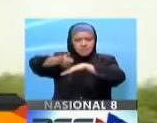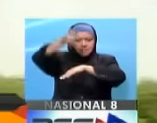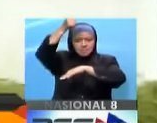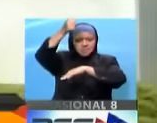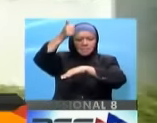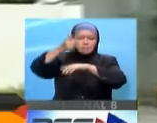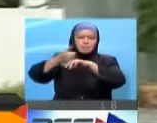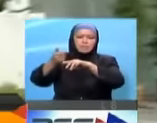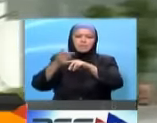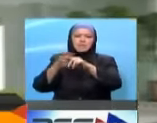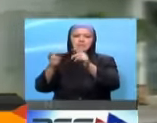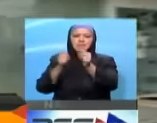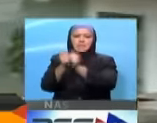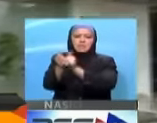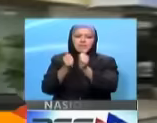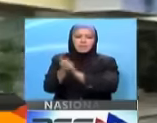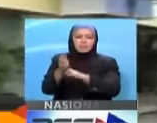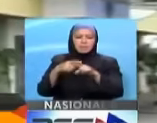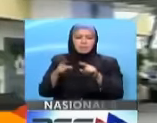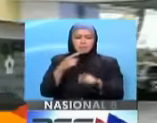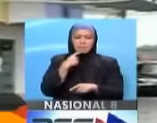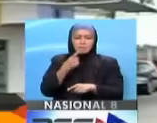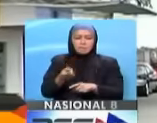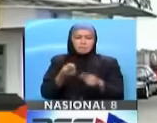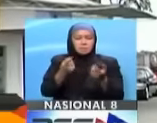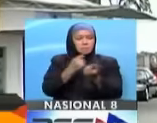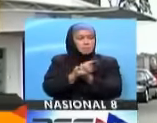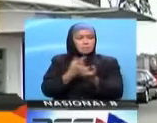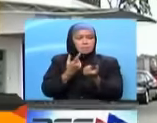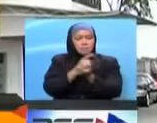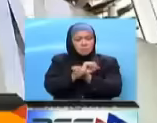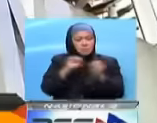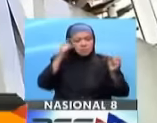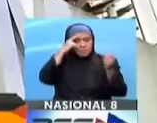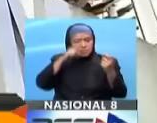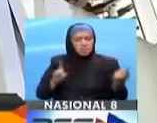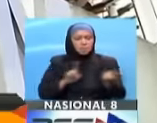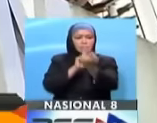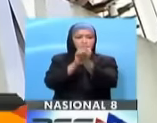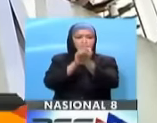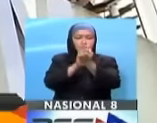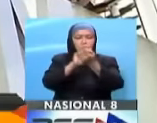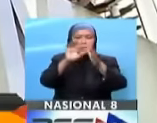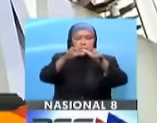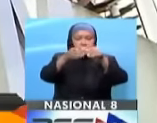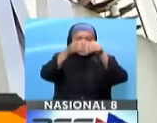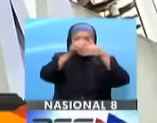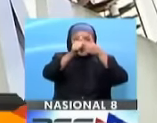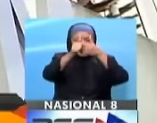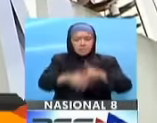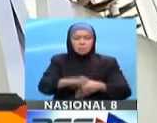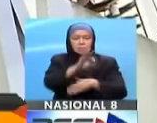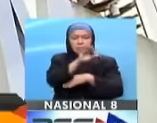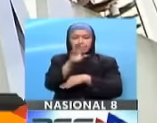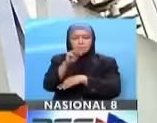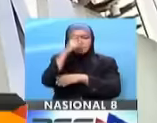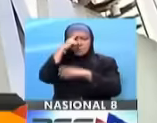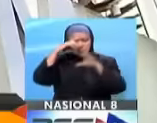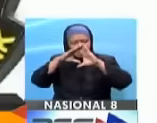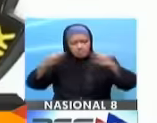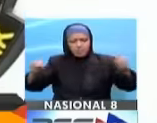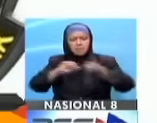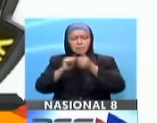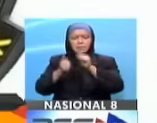berjumpa wakil badan induk bola sepak tertinggi negara itu bagi menyelesaikan segala kemelut. Khairi semalam mengesahkan